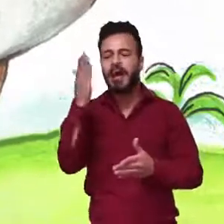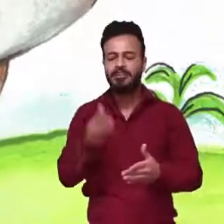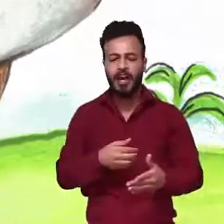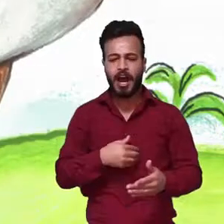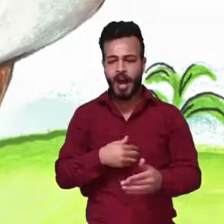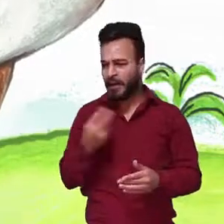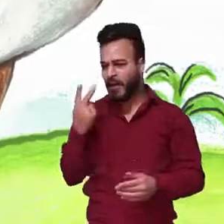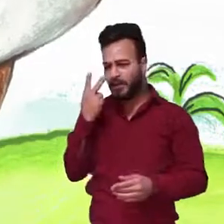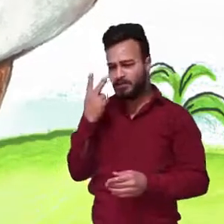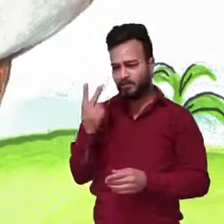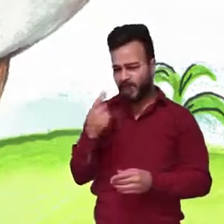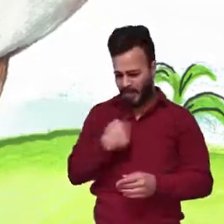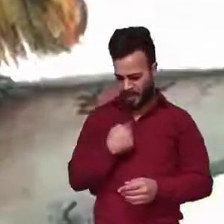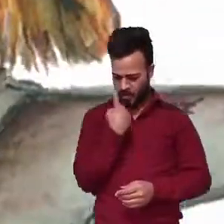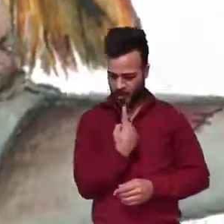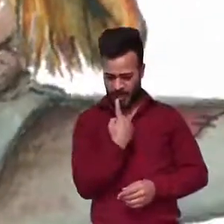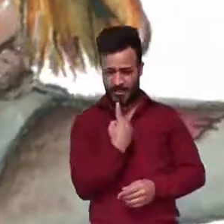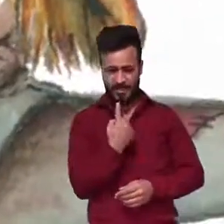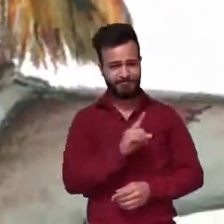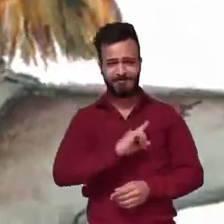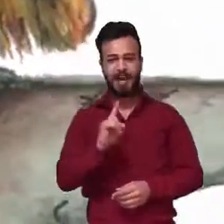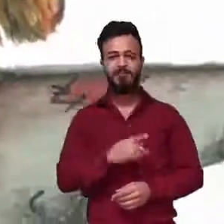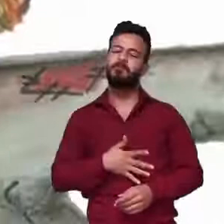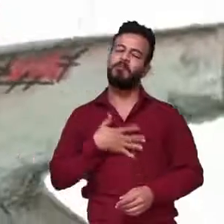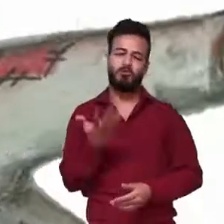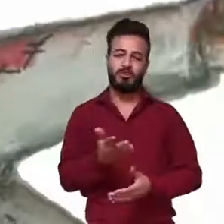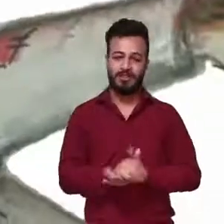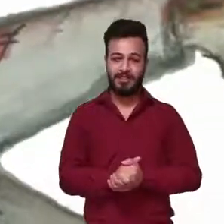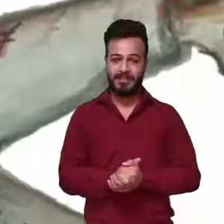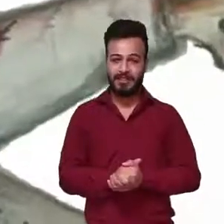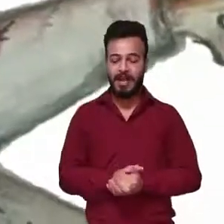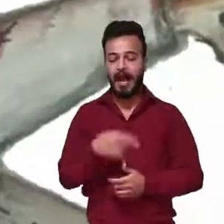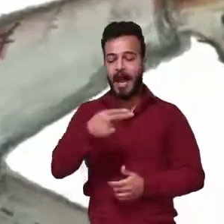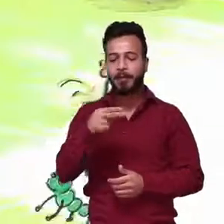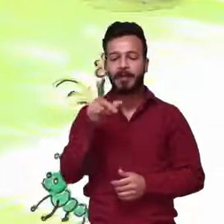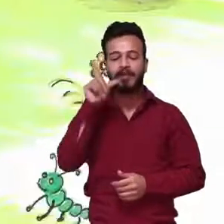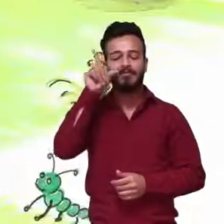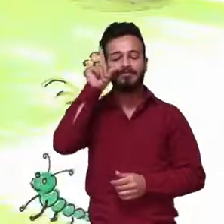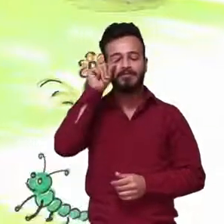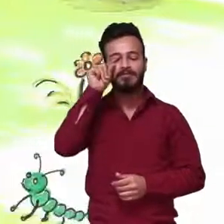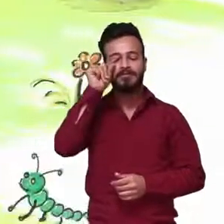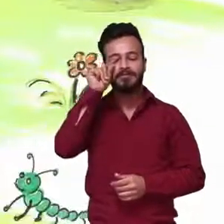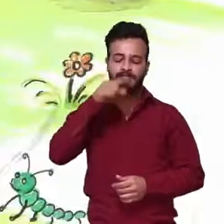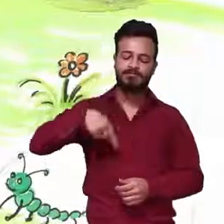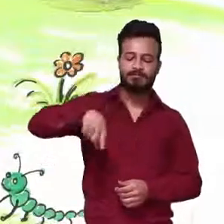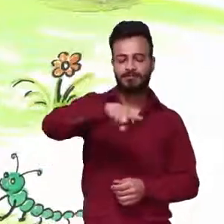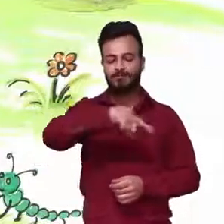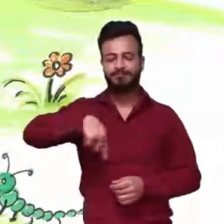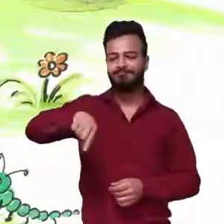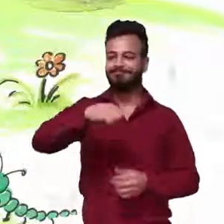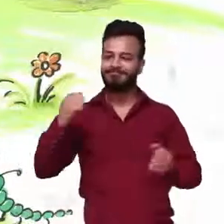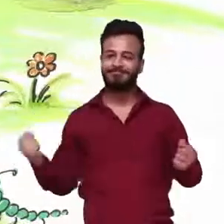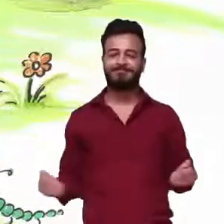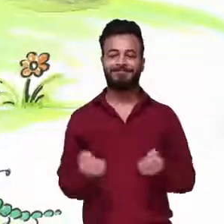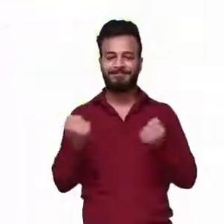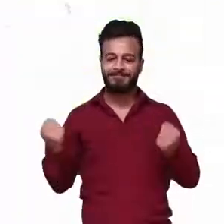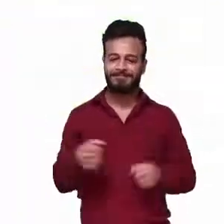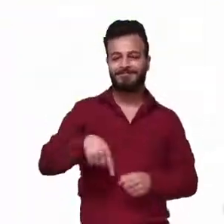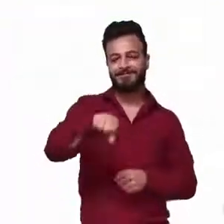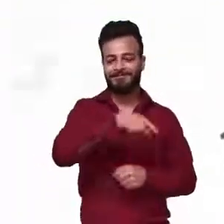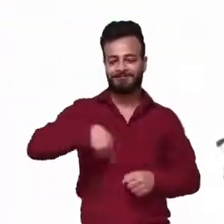لا يحب البقاء وحيداً. أغمض عامر عينيه واستمر بالرقص والاهتزاز